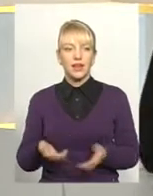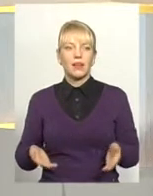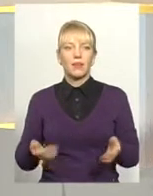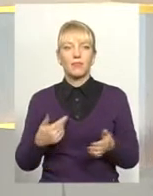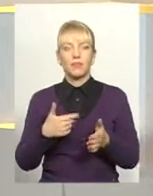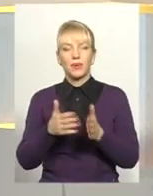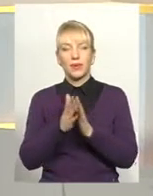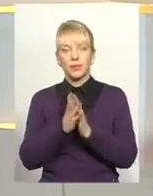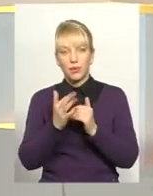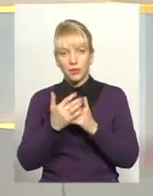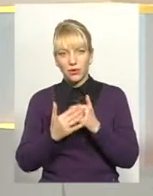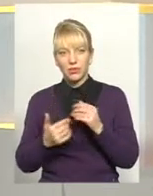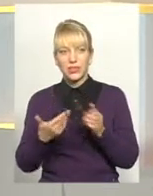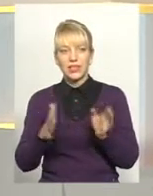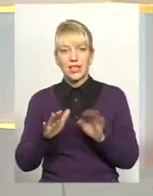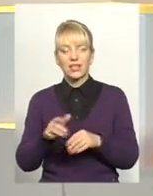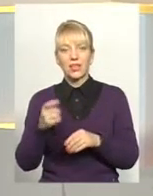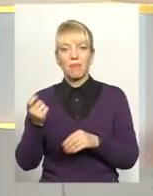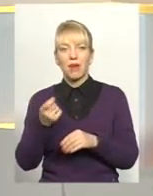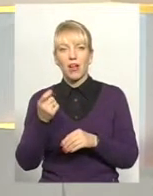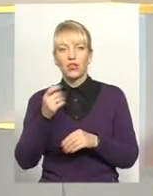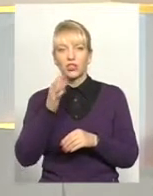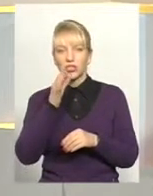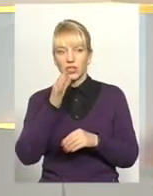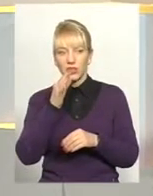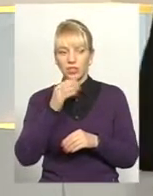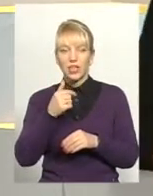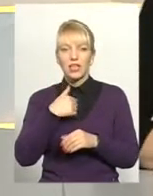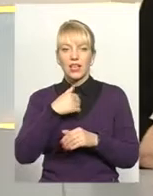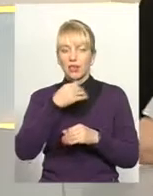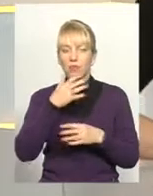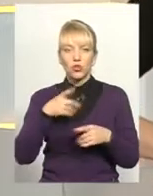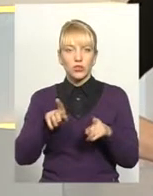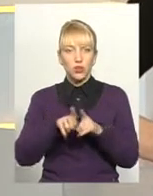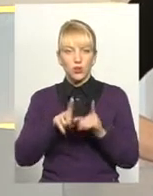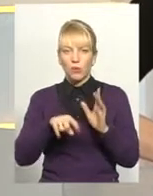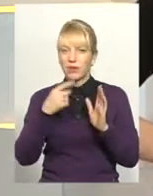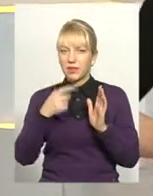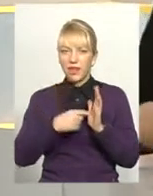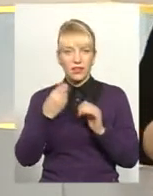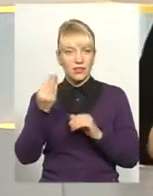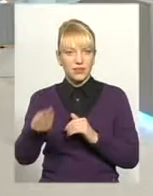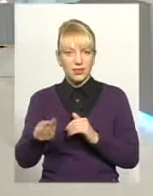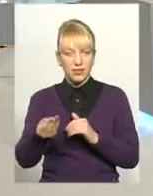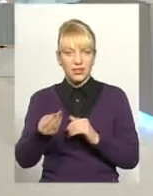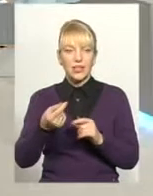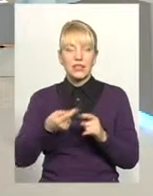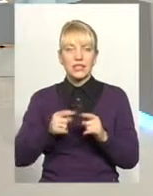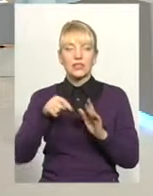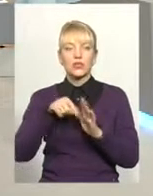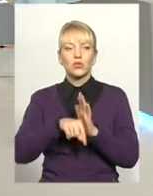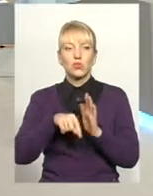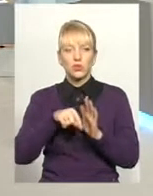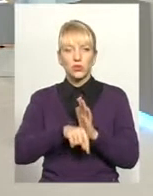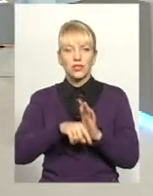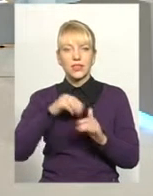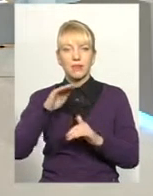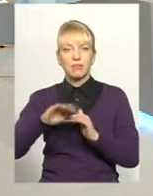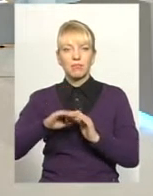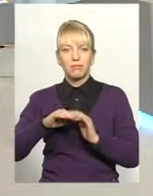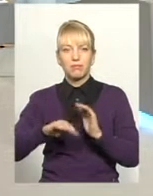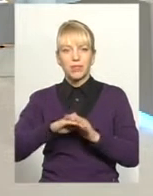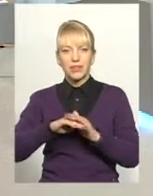часу. Ми мусимо трошечки відхилитися від теми, але я не можу не поставити такого питання. Це воно стосується підстанції на